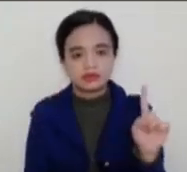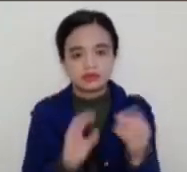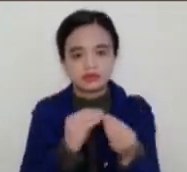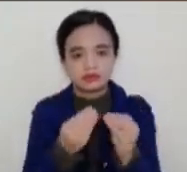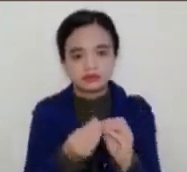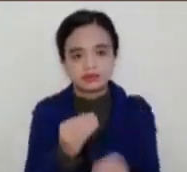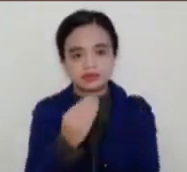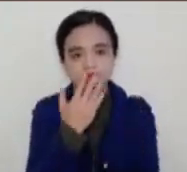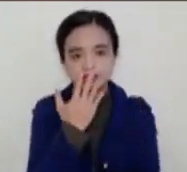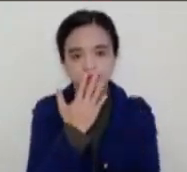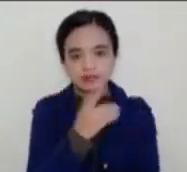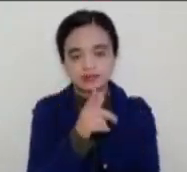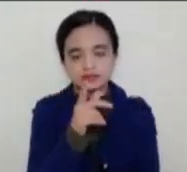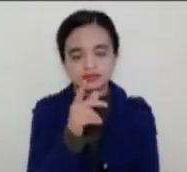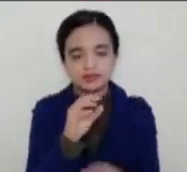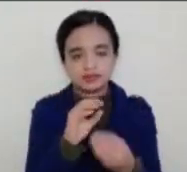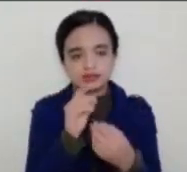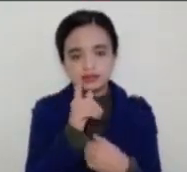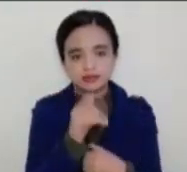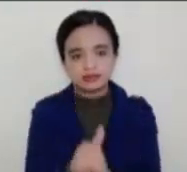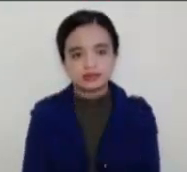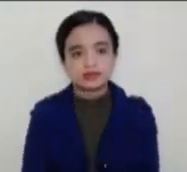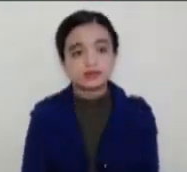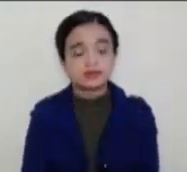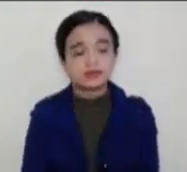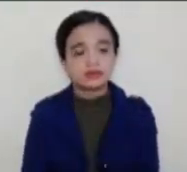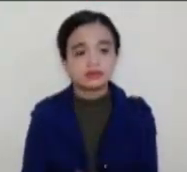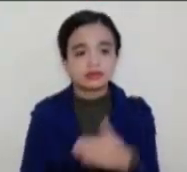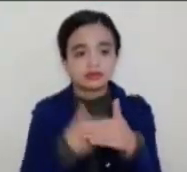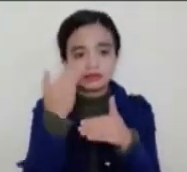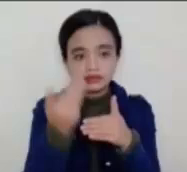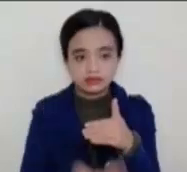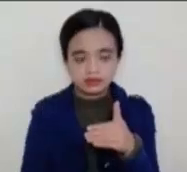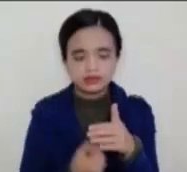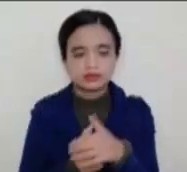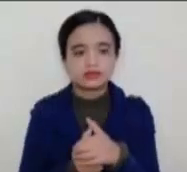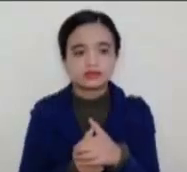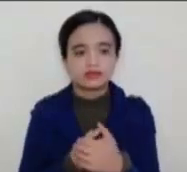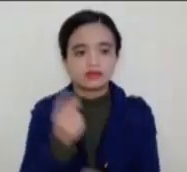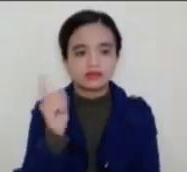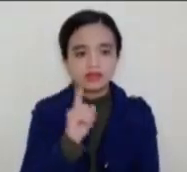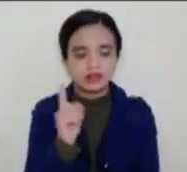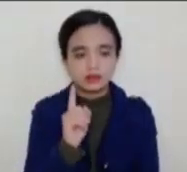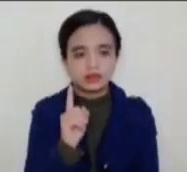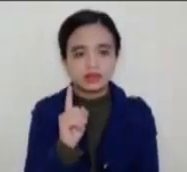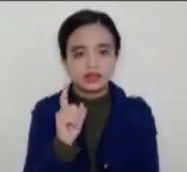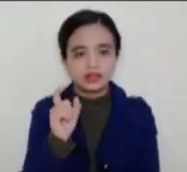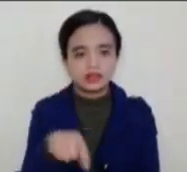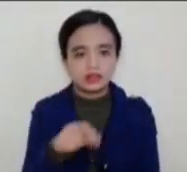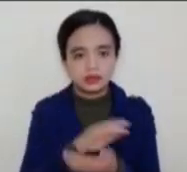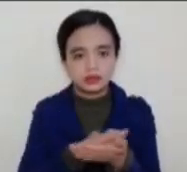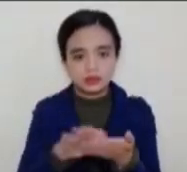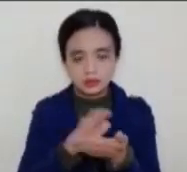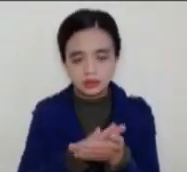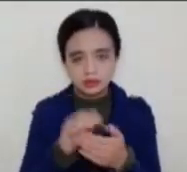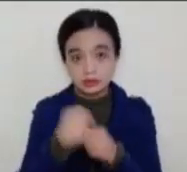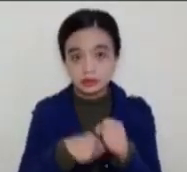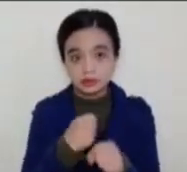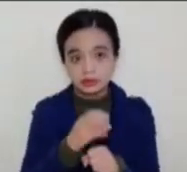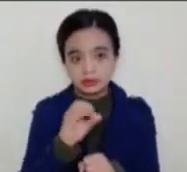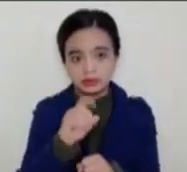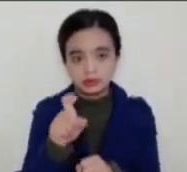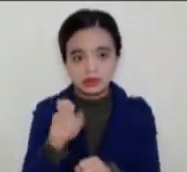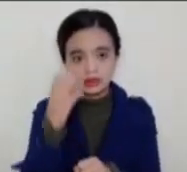of Rat. Ok, saman tayo, maging mas masinop sa hygiene sa panahon na to. Magiging mag-escalate kasi